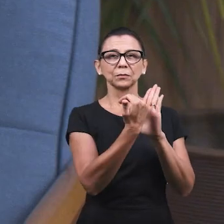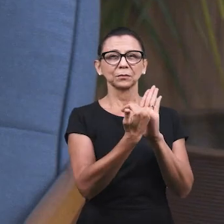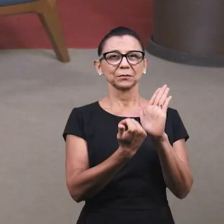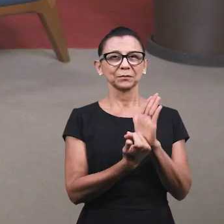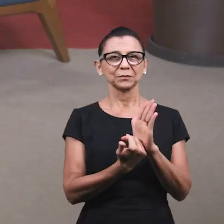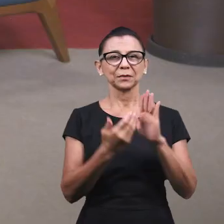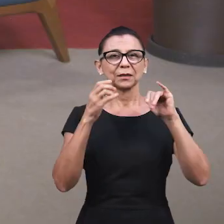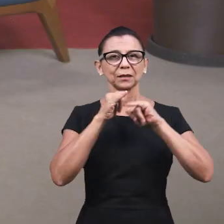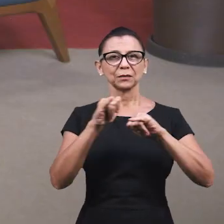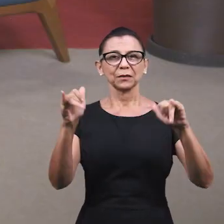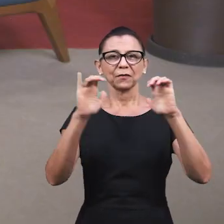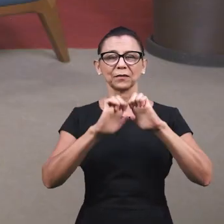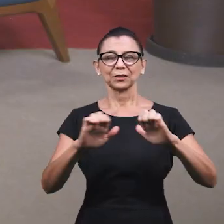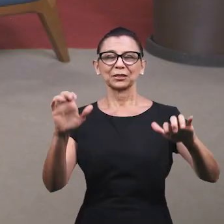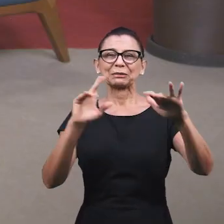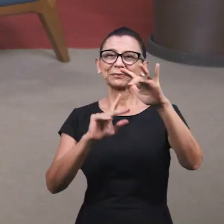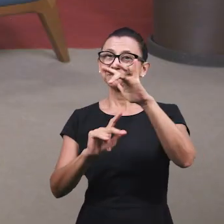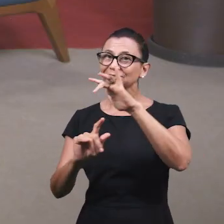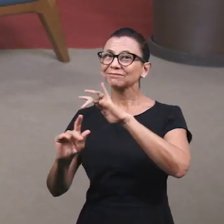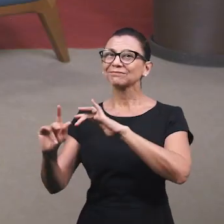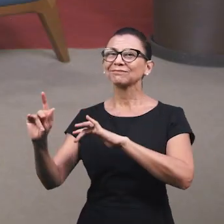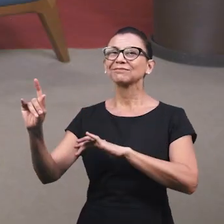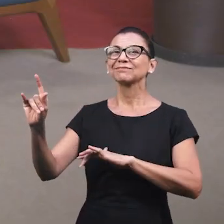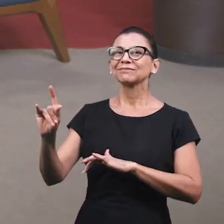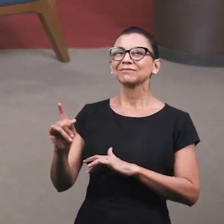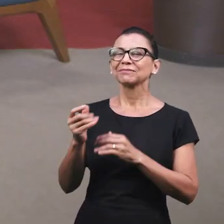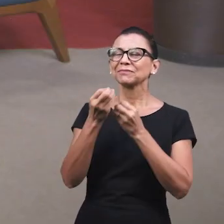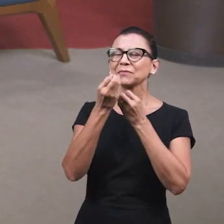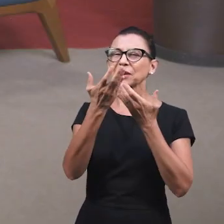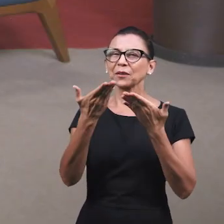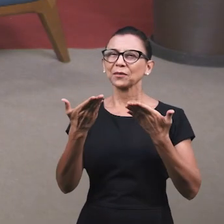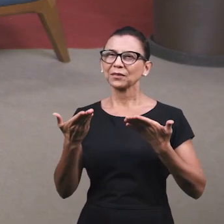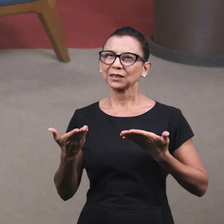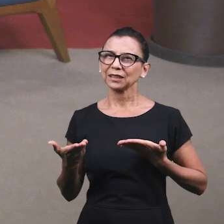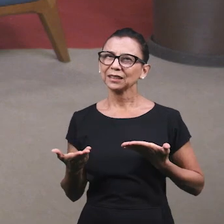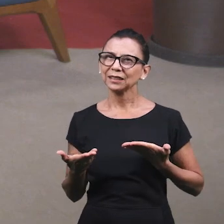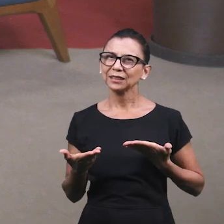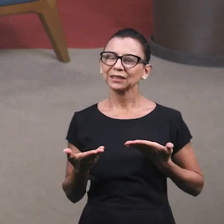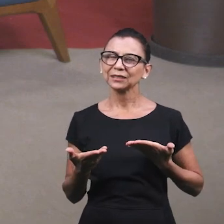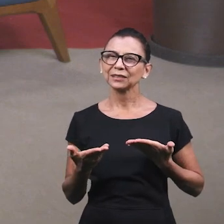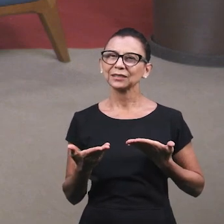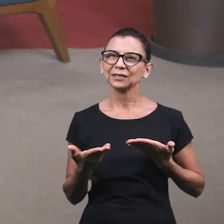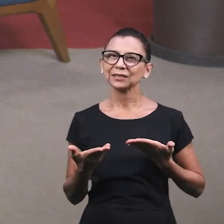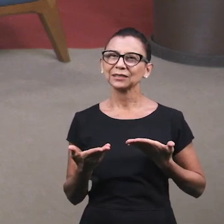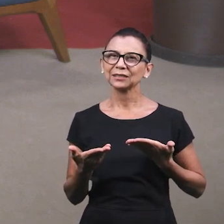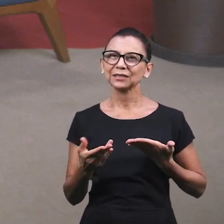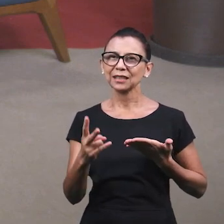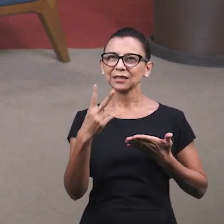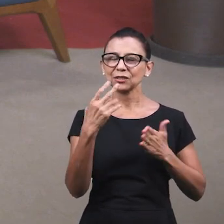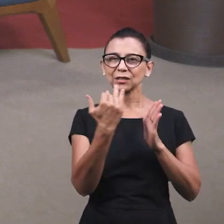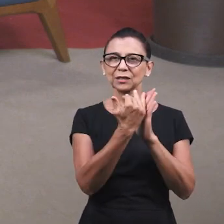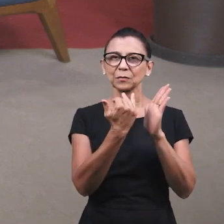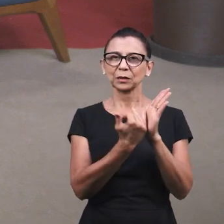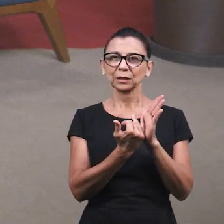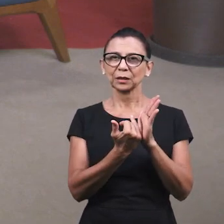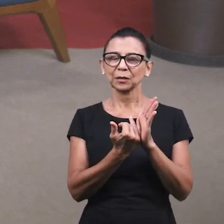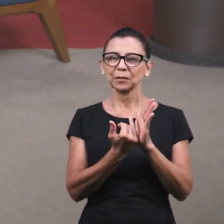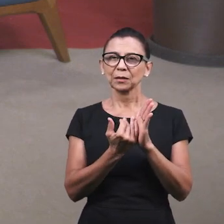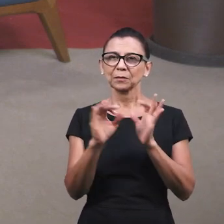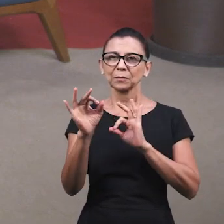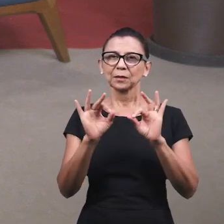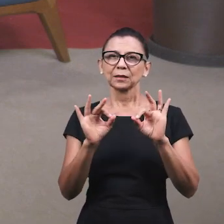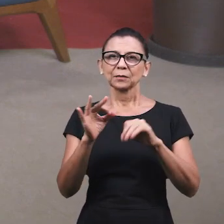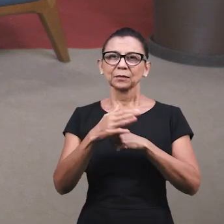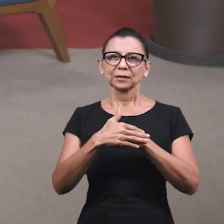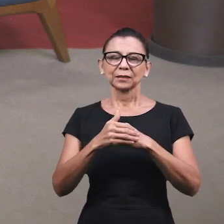plus de la programmation en annonçant l'Évangile éternel. Soyez bienvenus à cette programmation qui est faite avec tout le soin spécialement pour vous